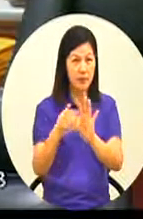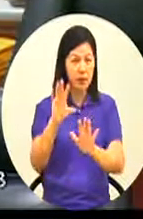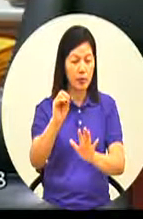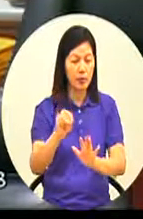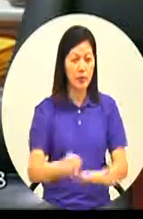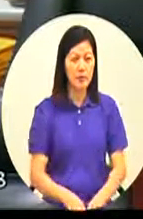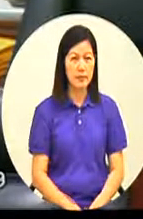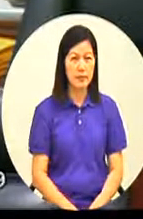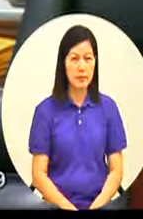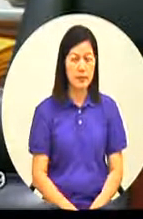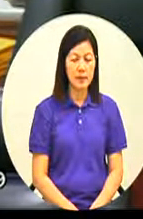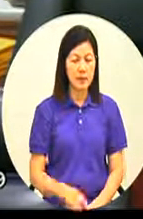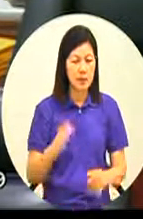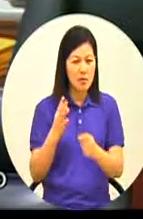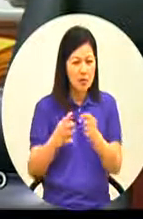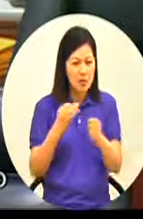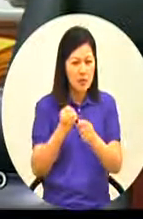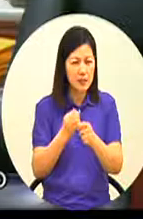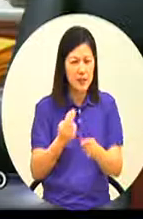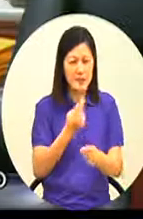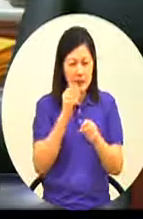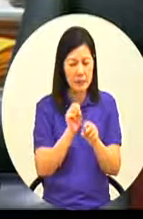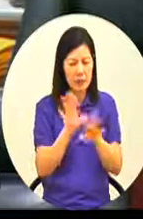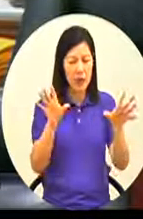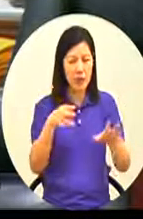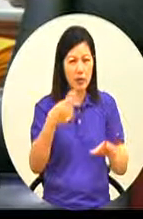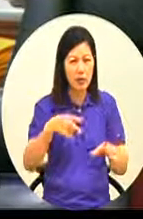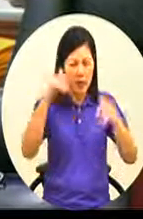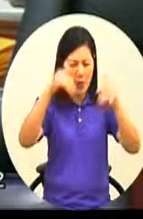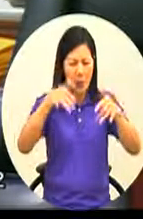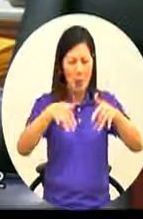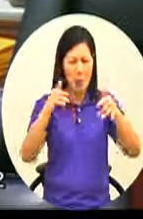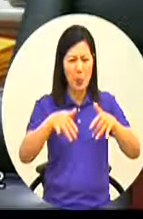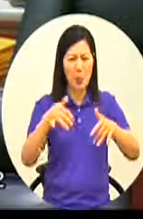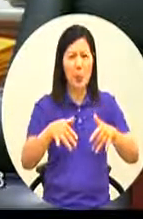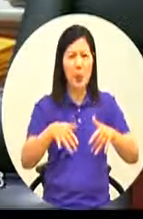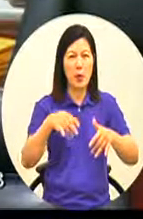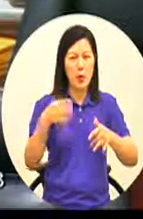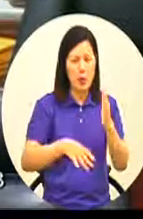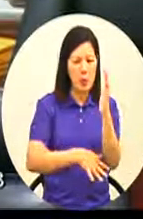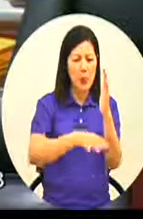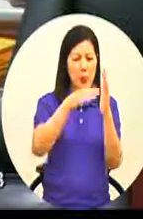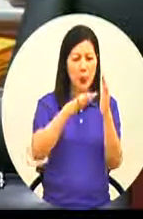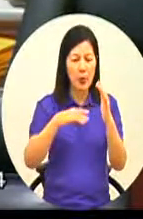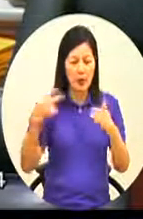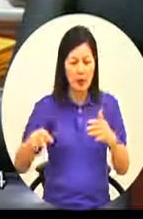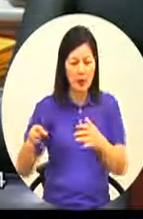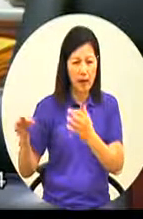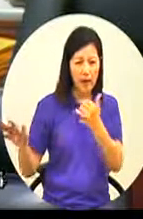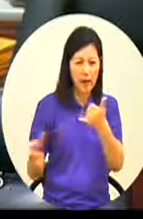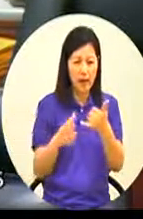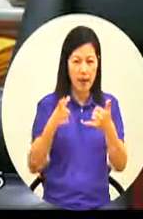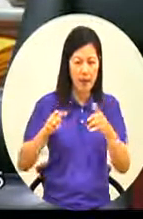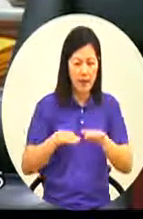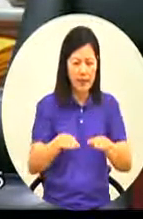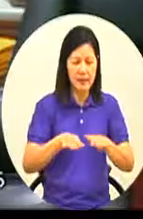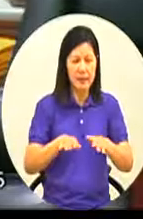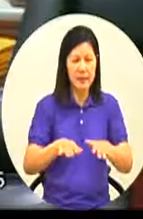雄这几年都是气爆，还是哦豪雨成灾，还是连续的台风哦？又地震啊，灾